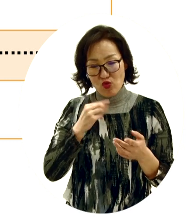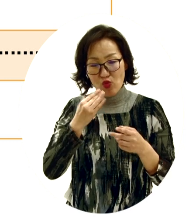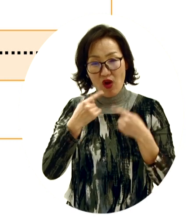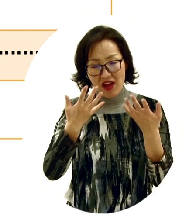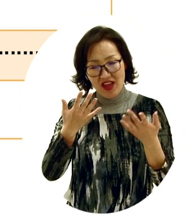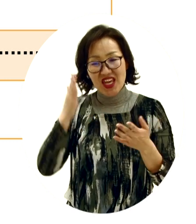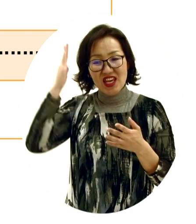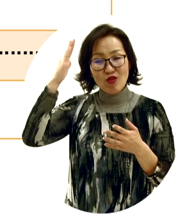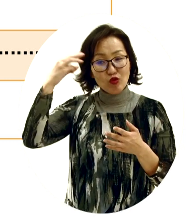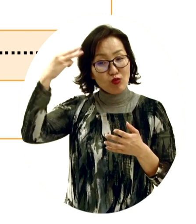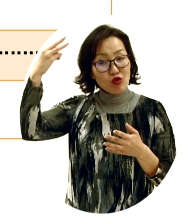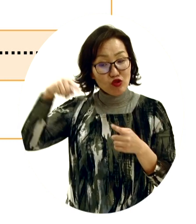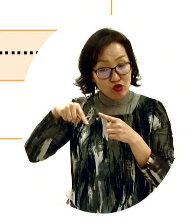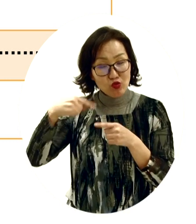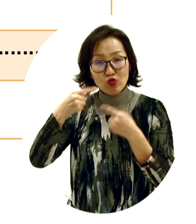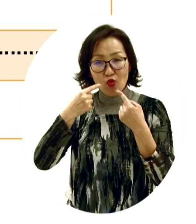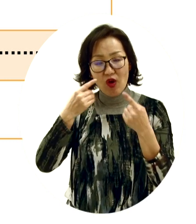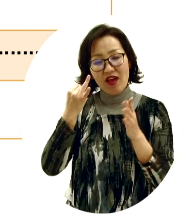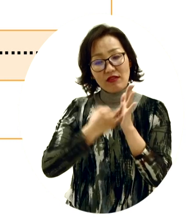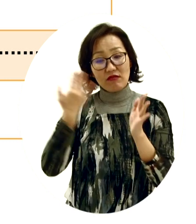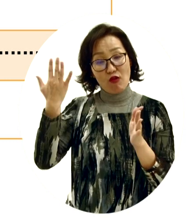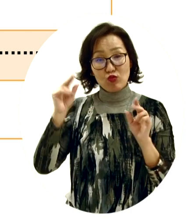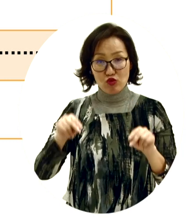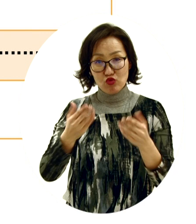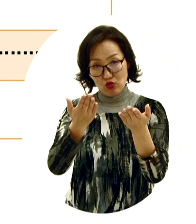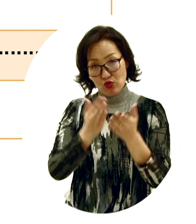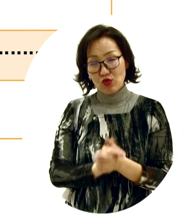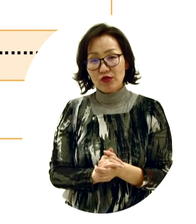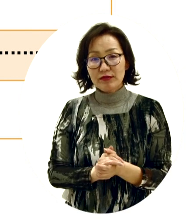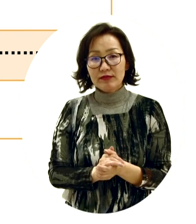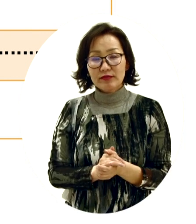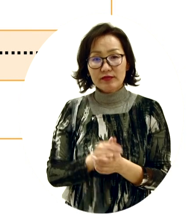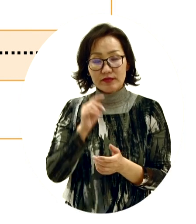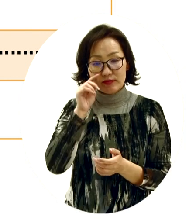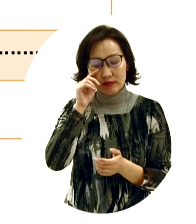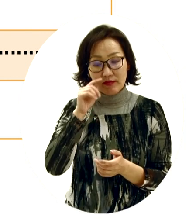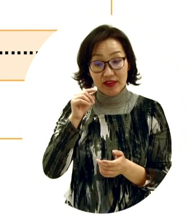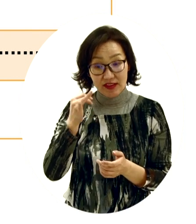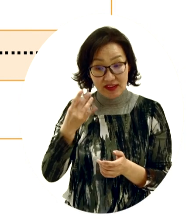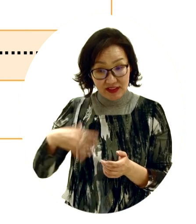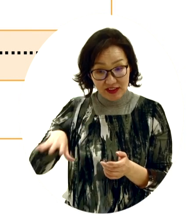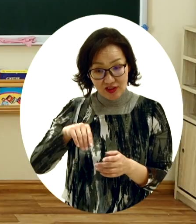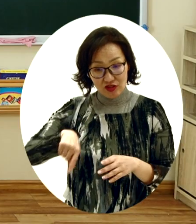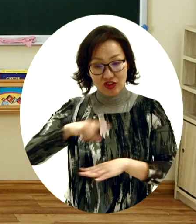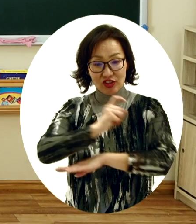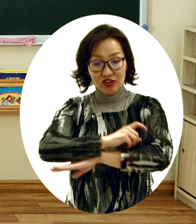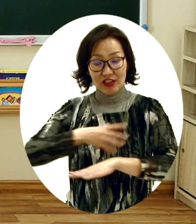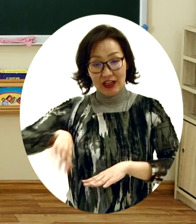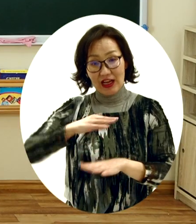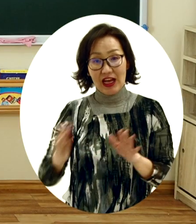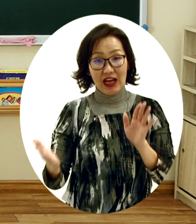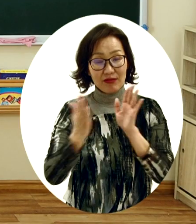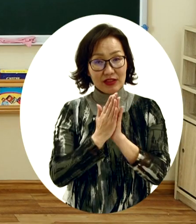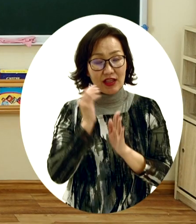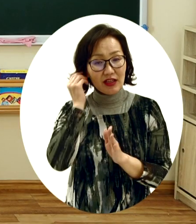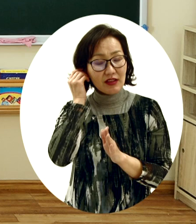тухай, ирээдүйн мөрөөдлийнхоо талаар илтгэл бичгэд ашиглаж болох юм шүү. За, ингээд өнөөдрийн хичээлээр